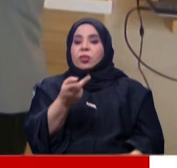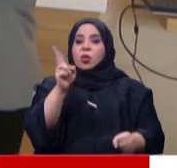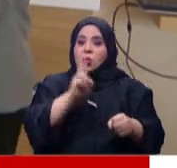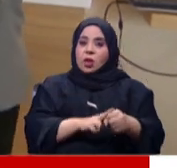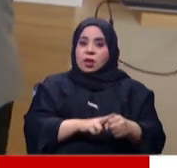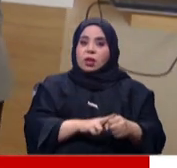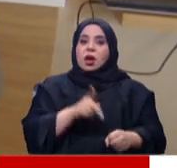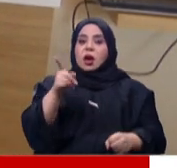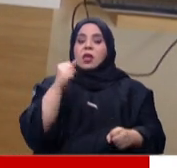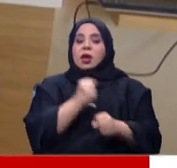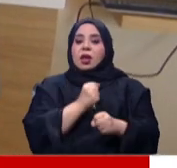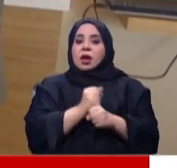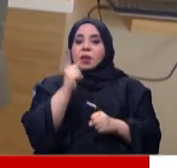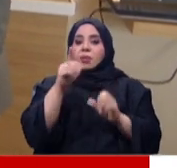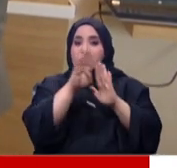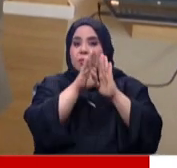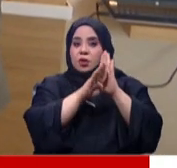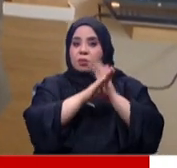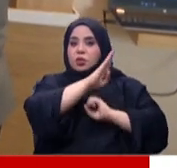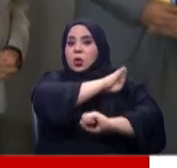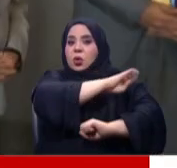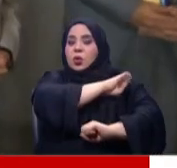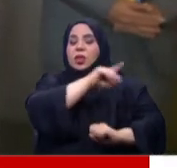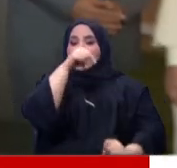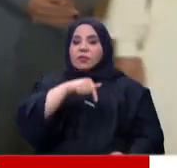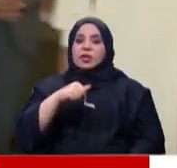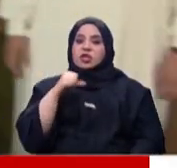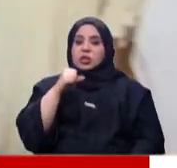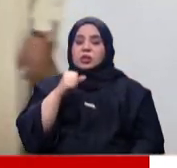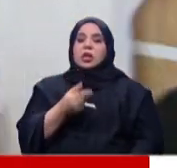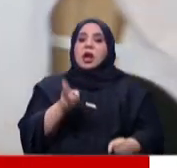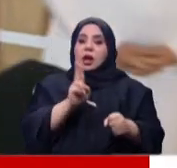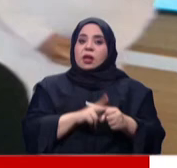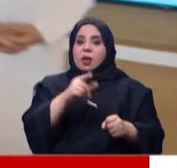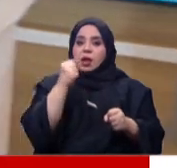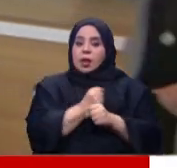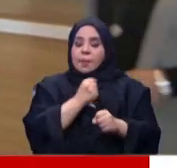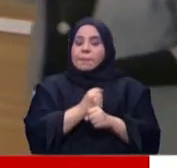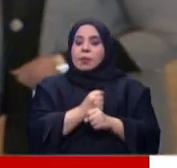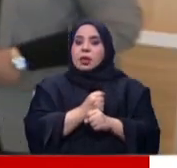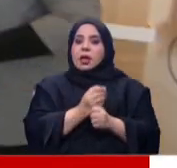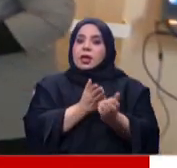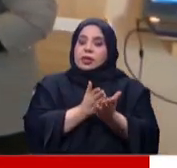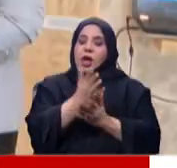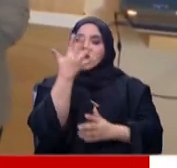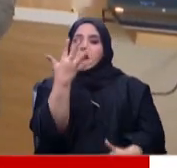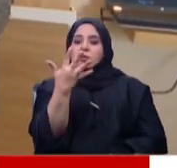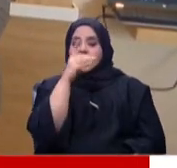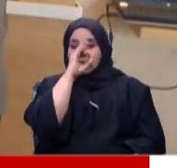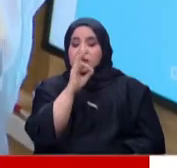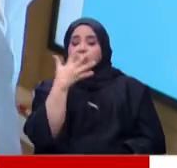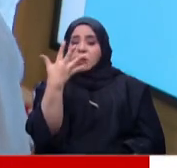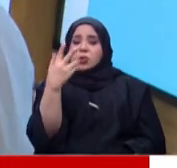وسيعمل البرنامج الوطني للتوظيف في نسخته الجديدة سيعمل على خلق 25,000